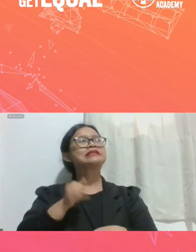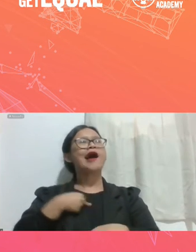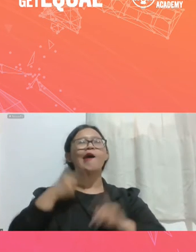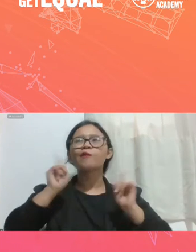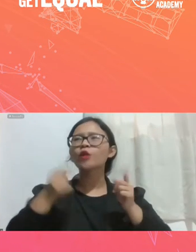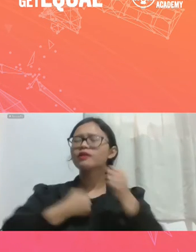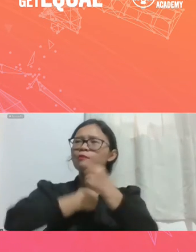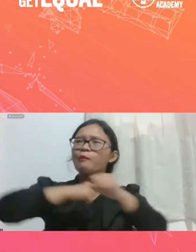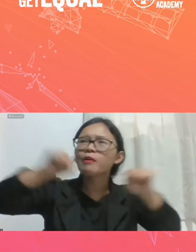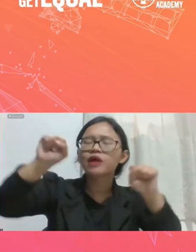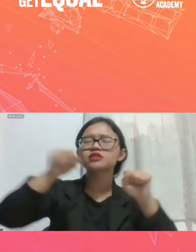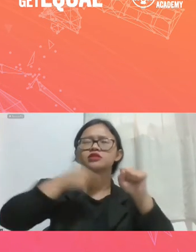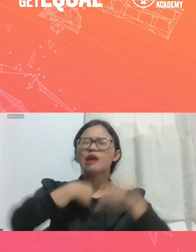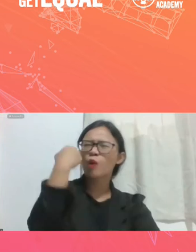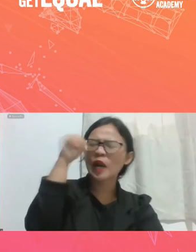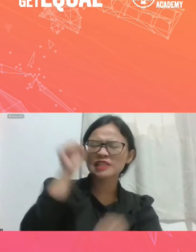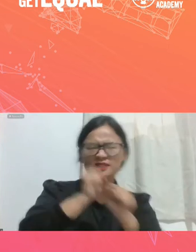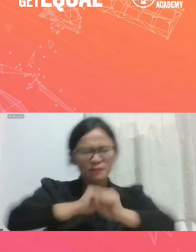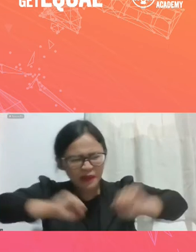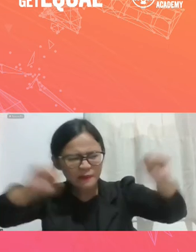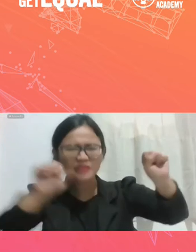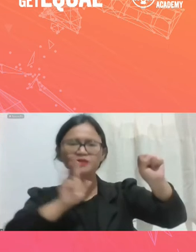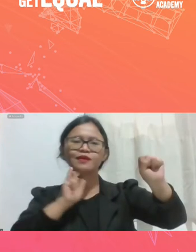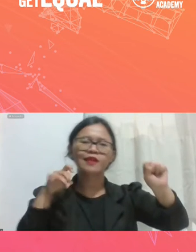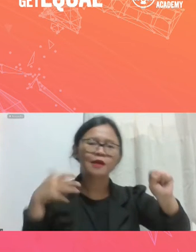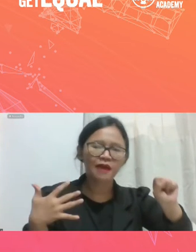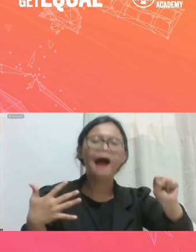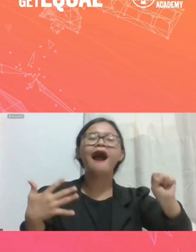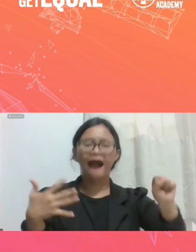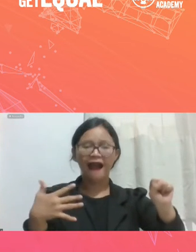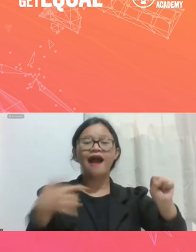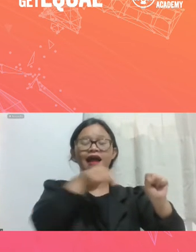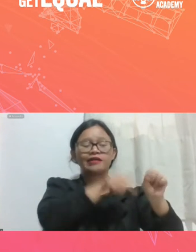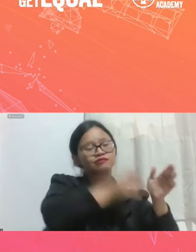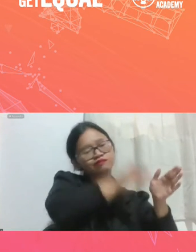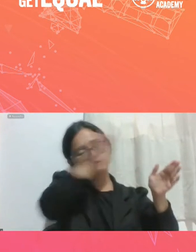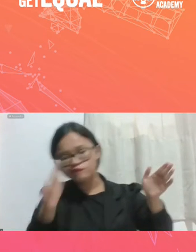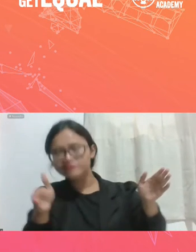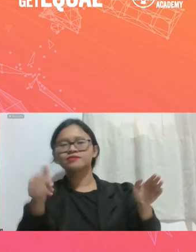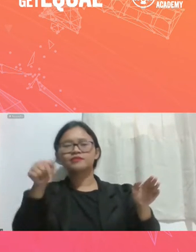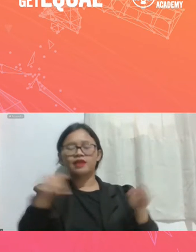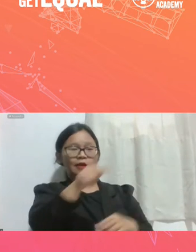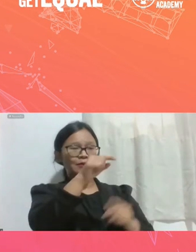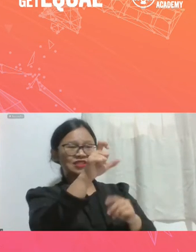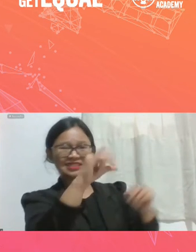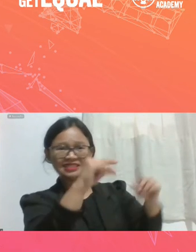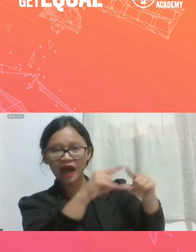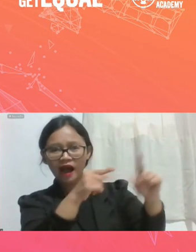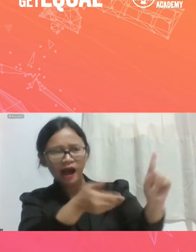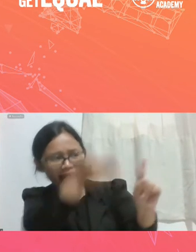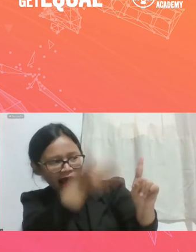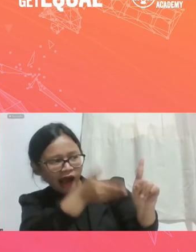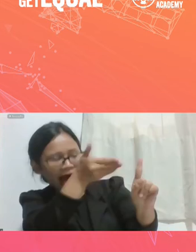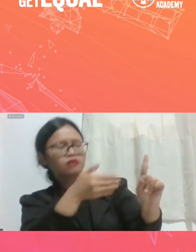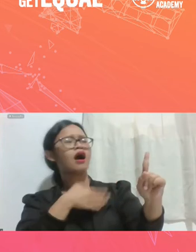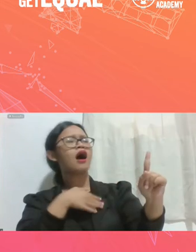kebebasan demokrasi yang tentu saja tidak ada pada waktu itu. Dan sekarang Patricia di usia 17 tahun mengungkapkan keprihatinan